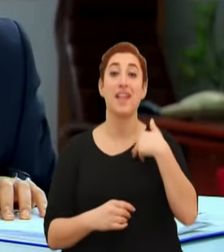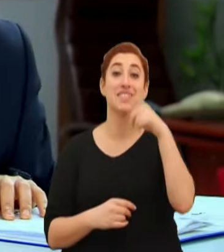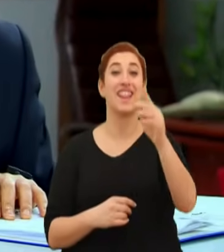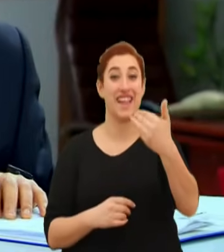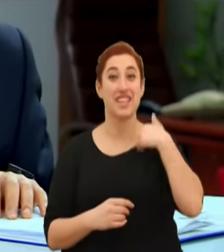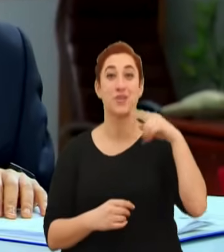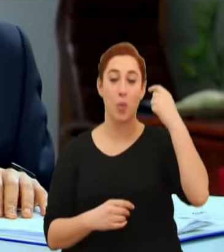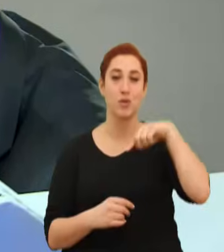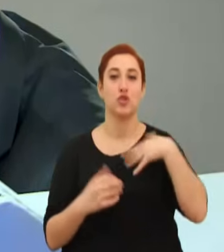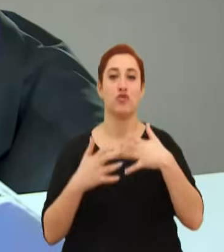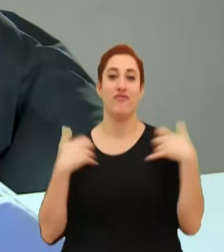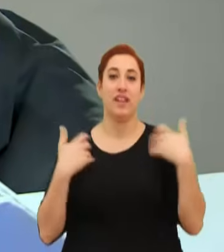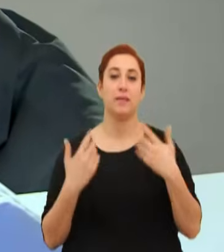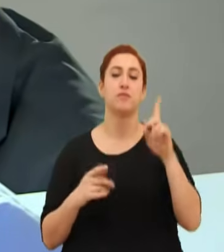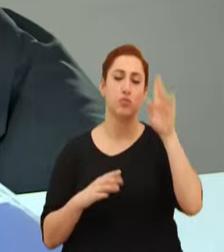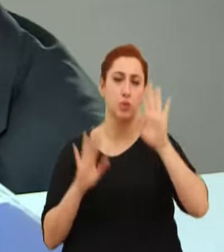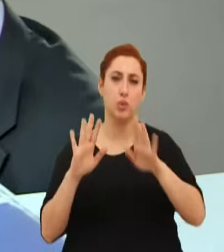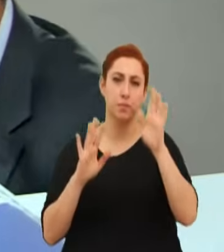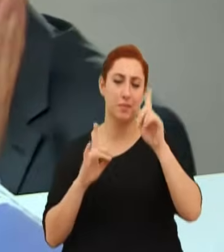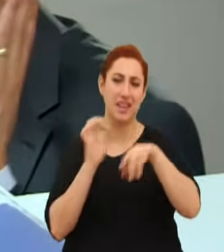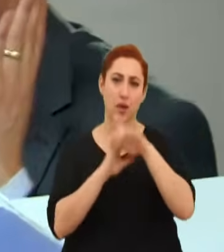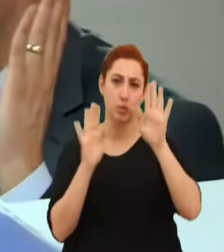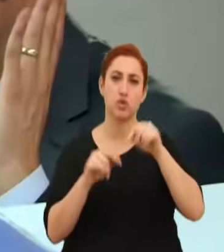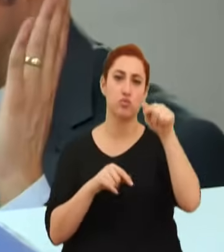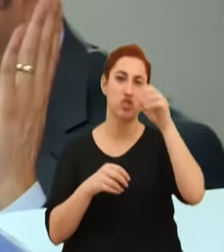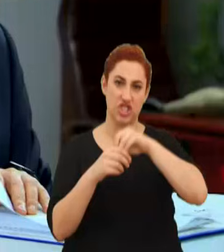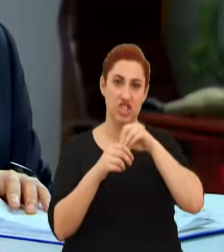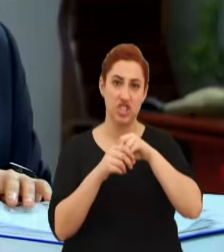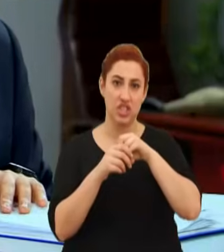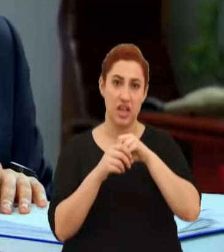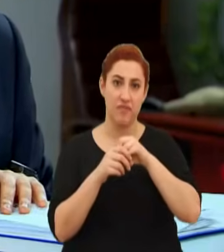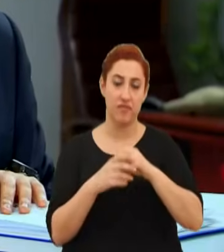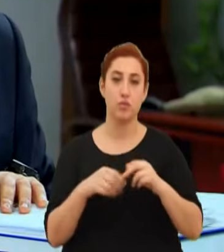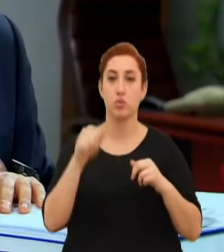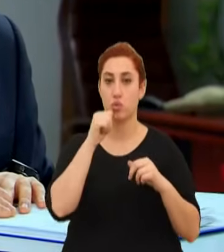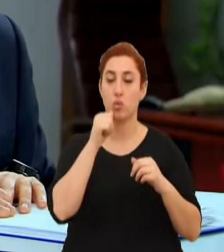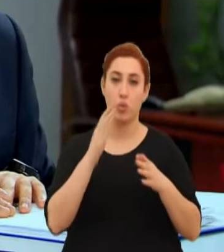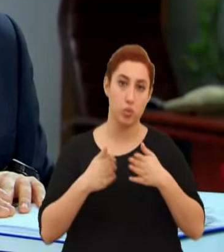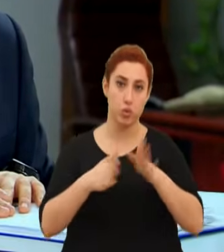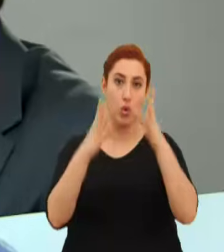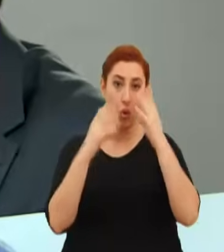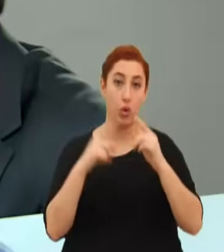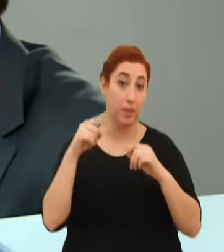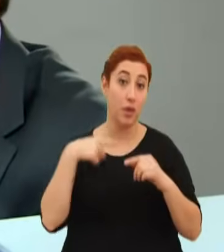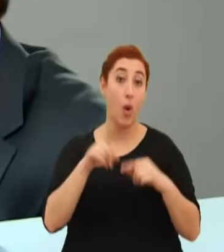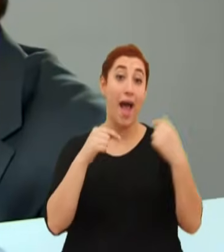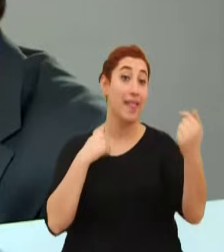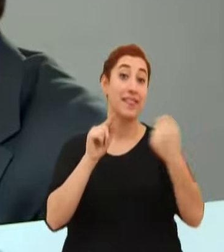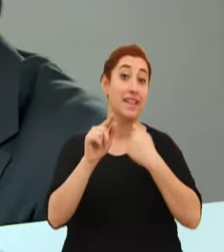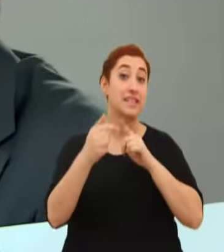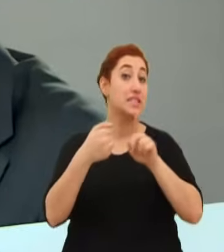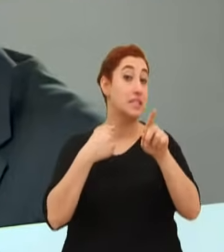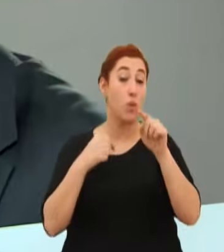sen gelirsin diye güvendim. Şimdi dur abi bir dakika ya. Dur şimdi bunun içinden su akıyor bir yöne doğru. Hangi